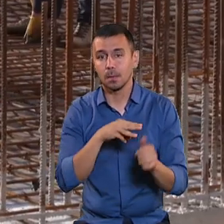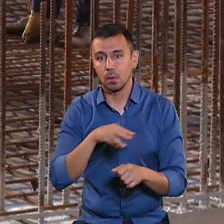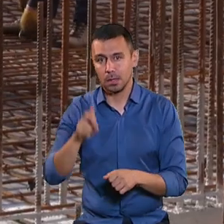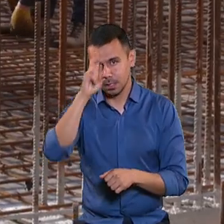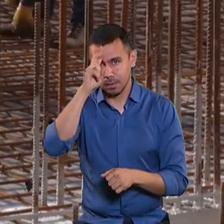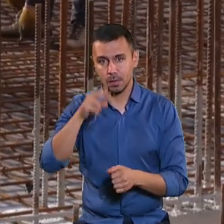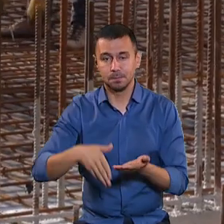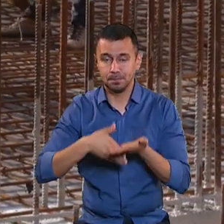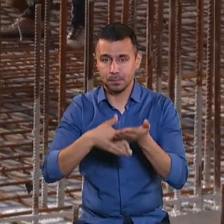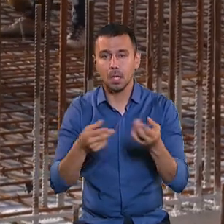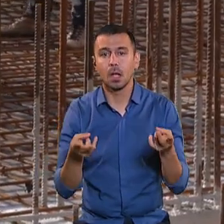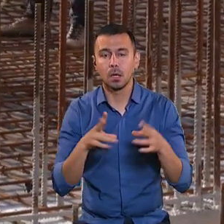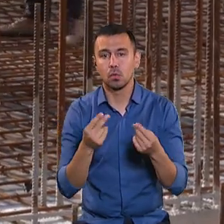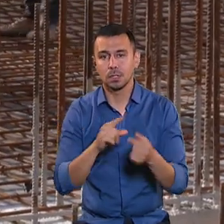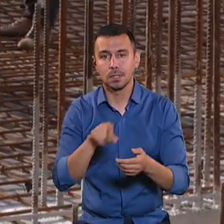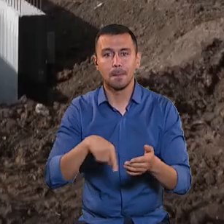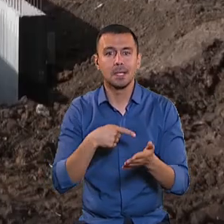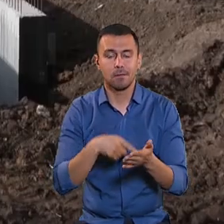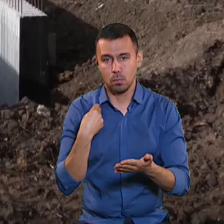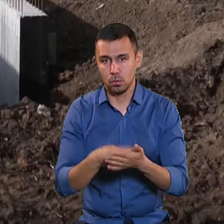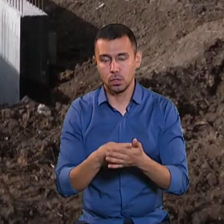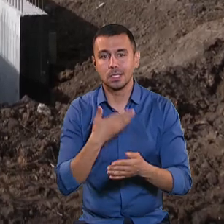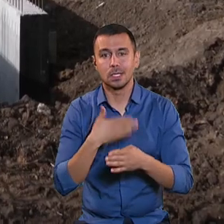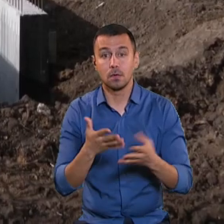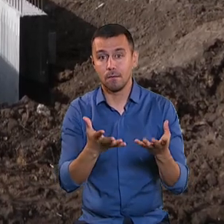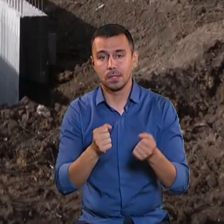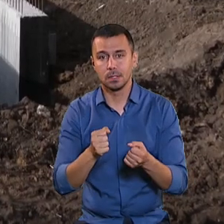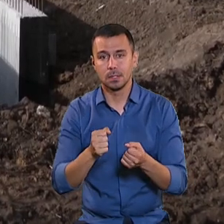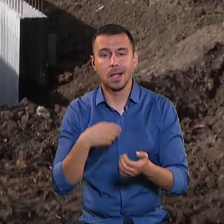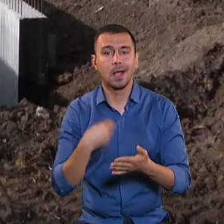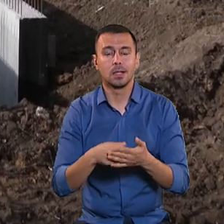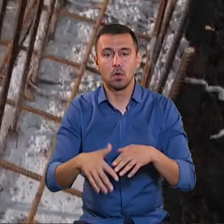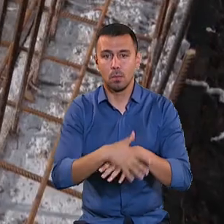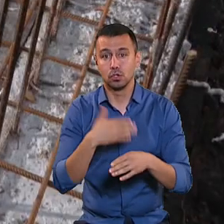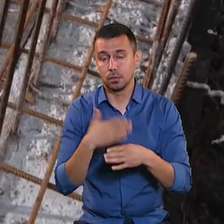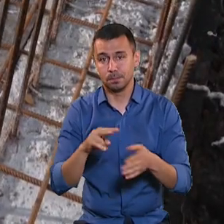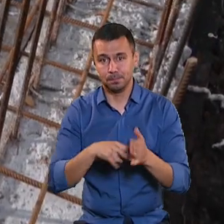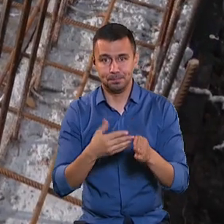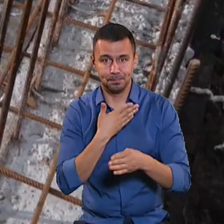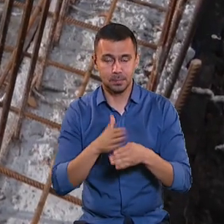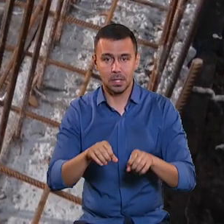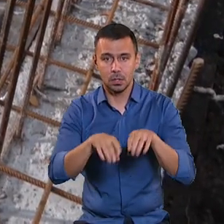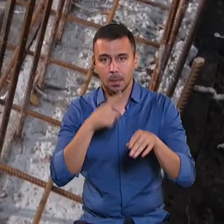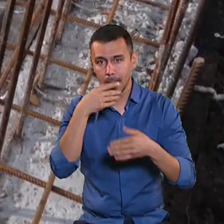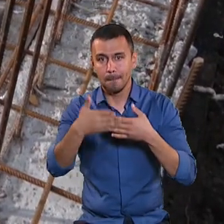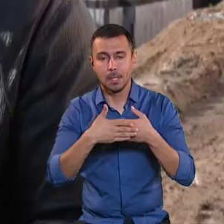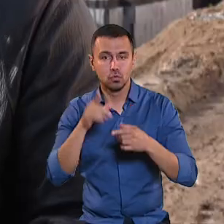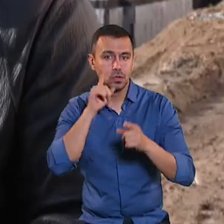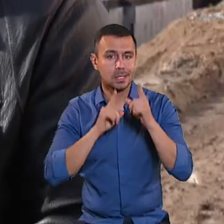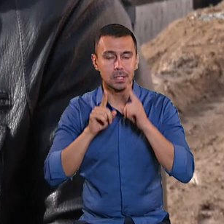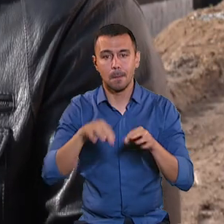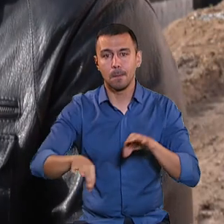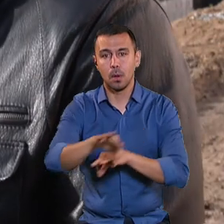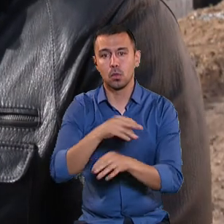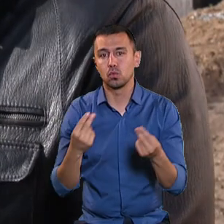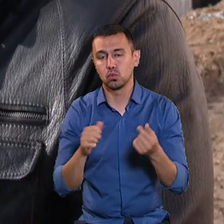державна субвенція решта гроші з місцевого бюджету частину вже взяли з казни громади частину планують виділити рішенням найближчої сесії проектну